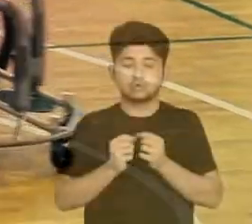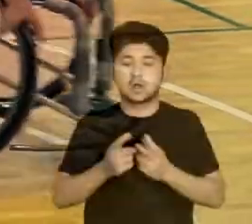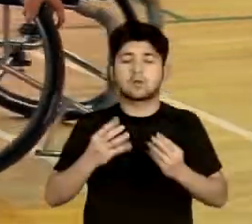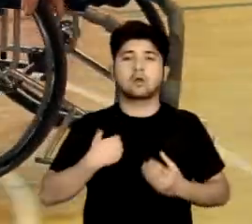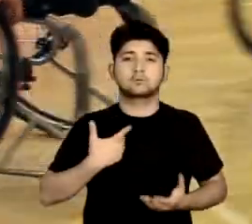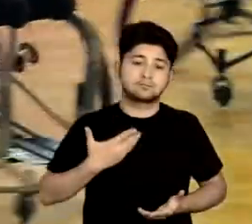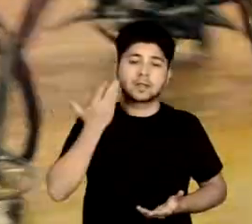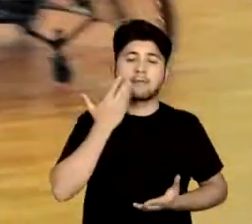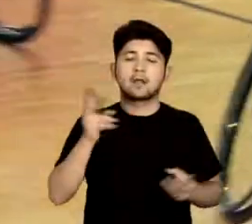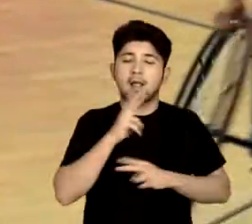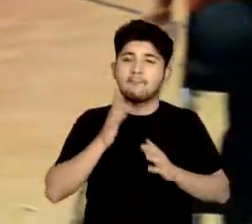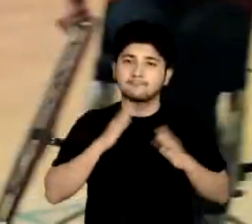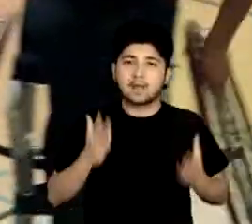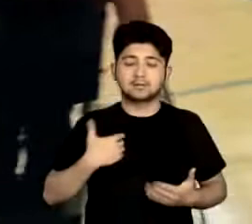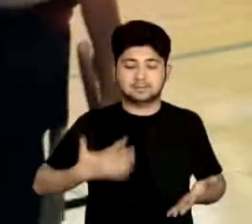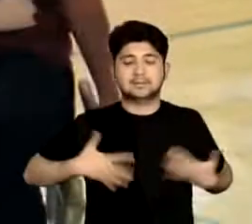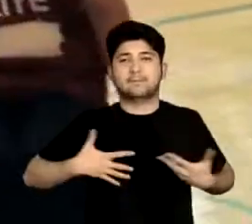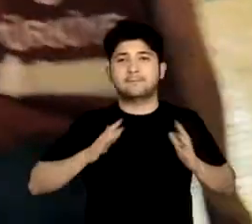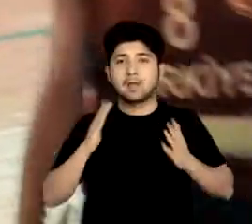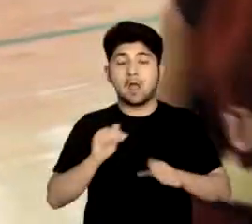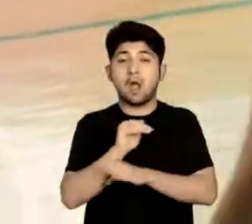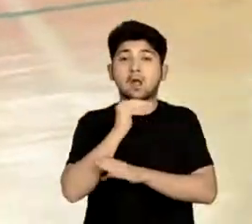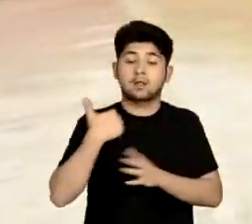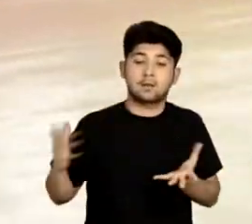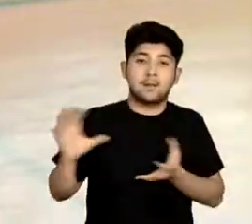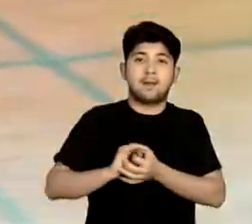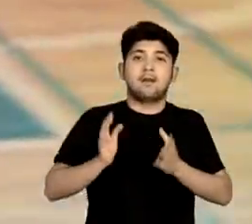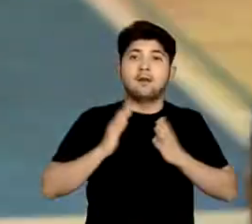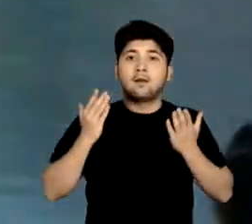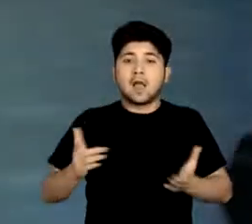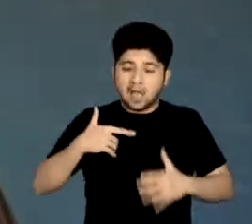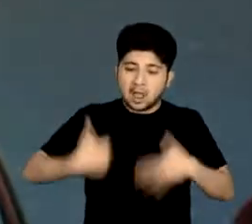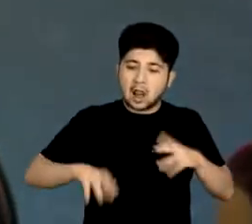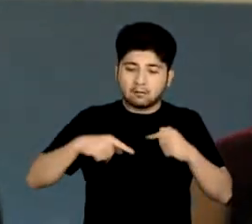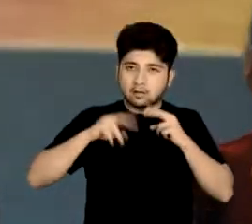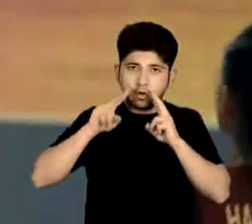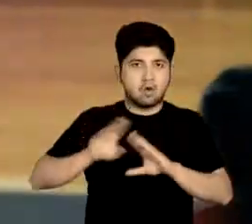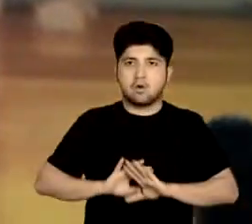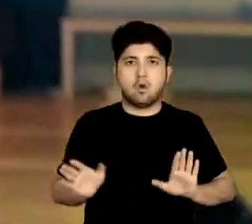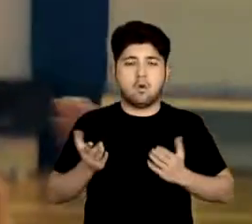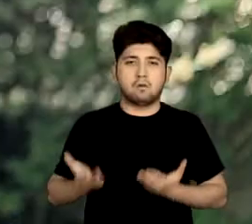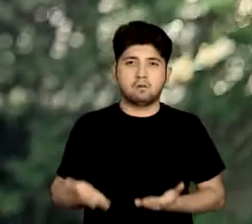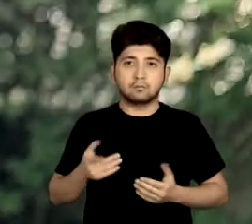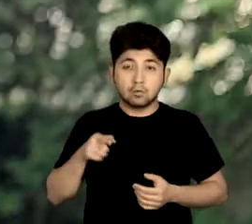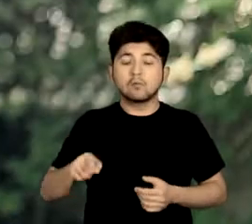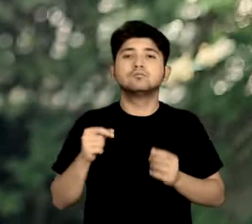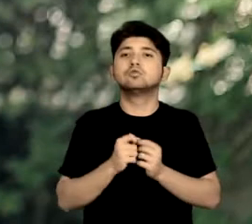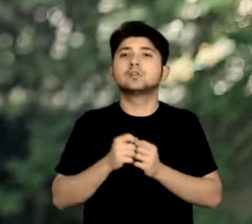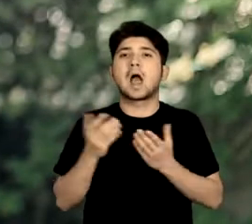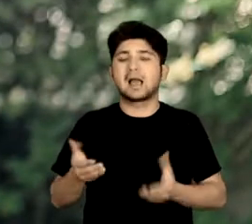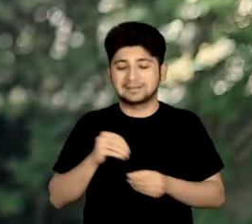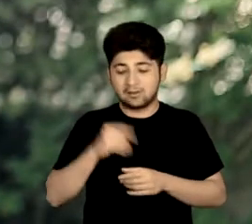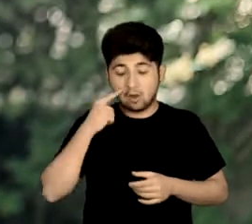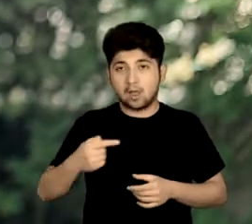Büşra çok neşe dolu, çok sevecen, hayata çok bağımlı. Biz onu zaten hiç özürlü olarak görmüyoruz. Yani